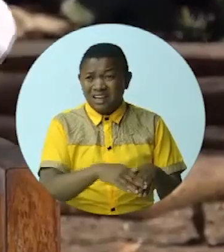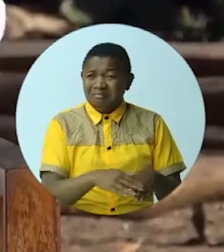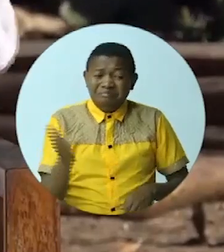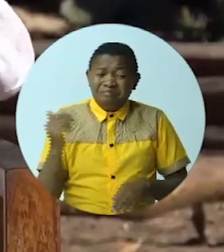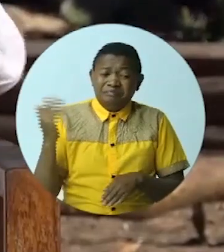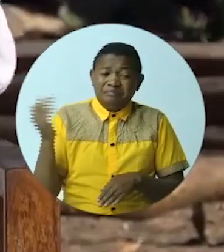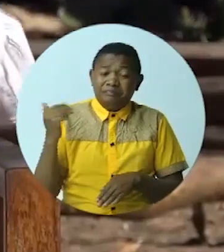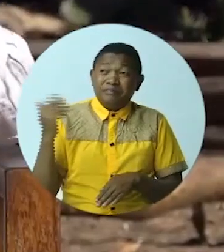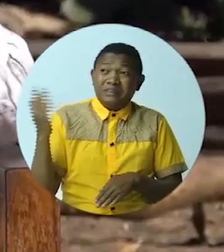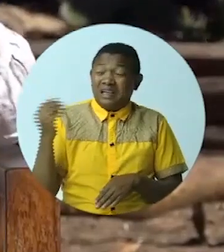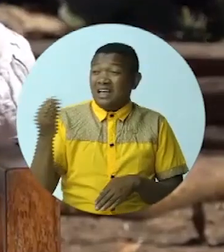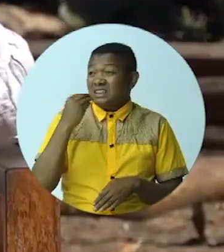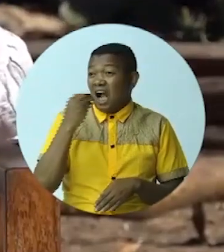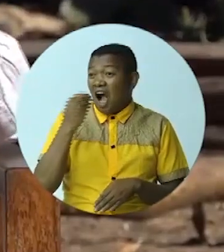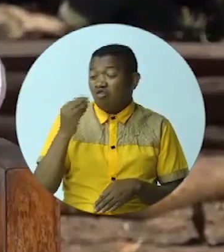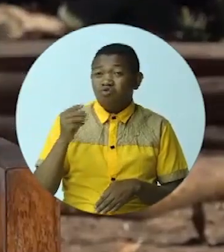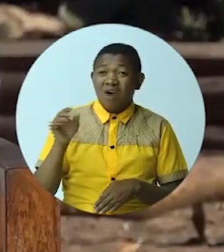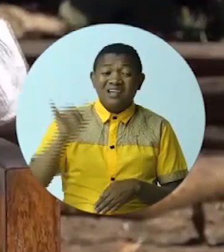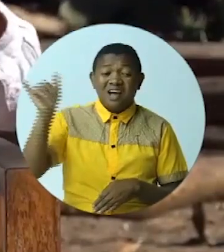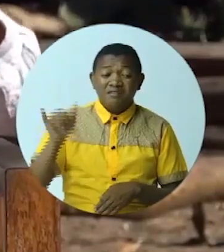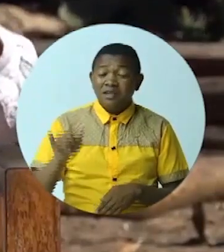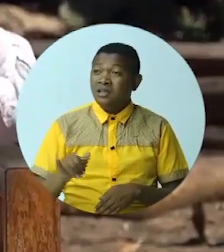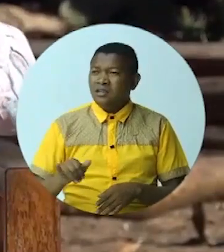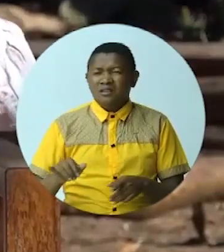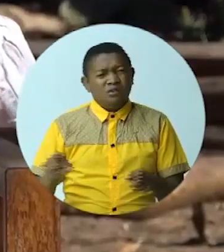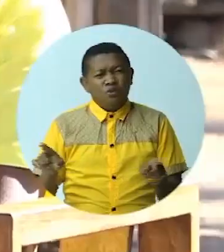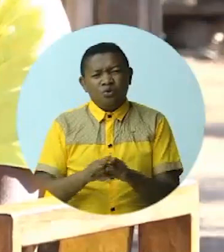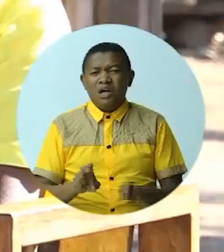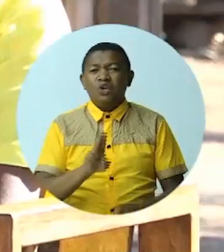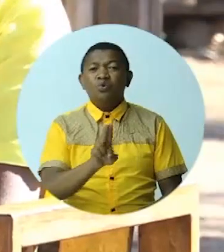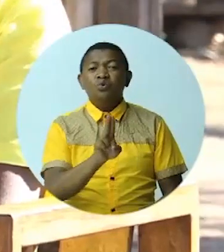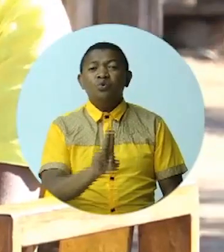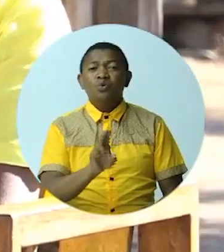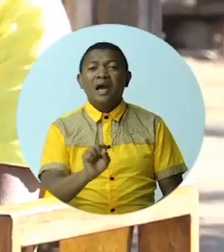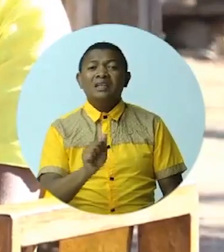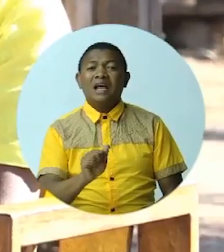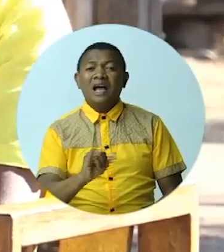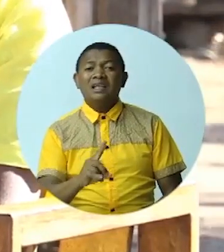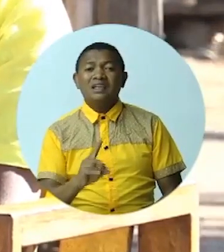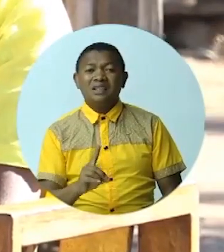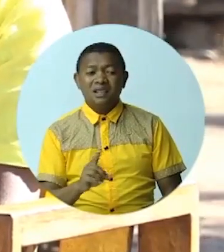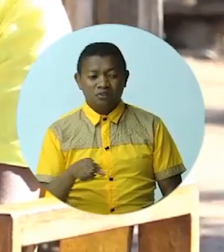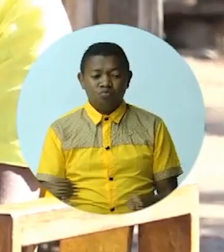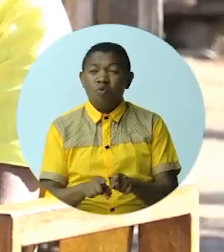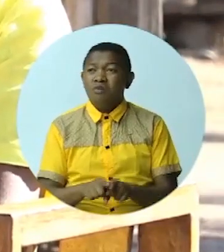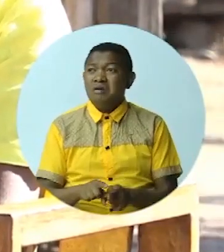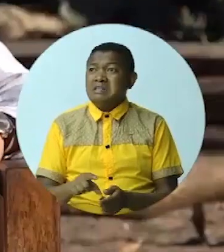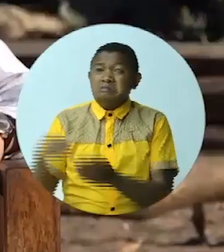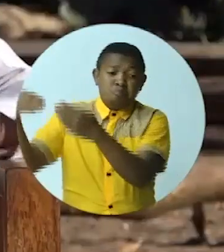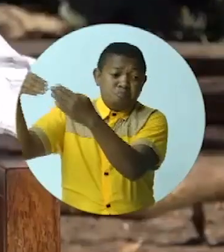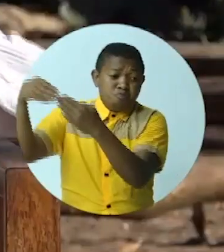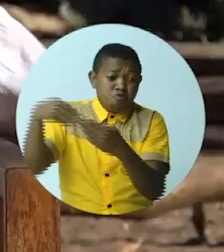USAID ny ireo any PAM mitondra an'ireny bar céréale ireny a dia ireny nozaraina amin'ny olona aty